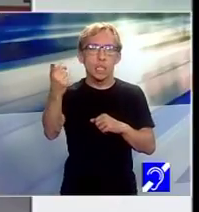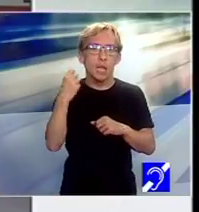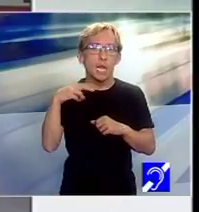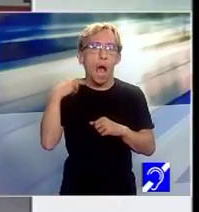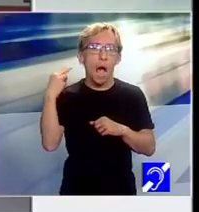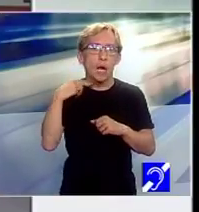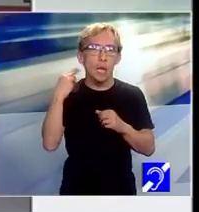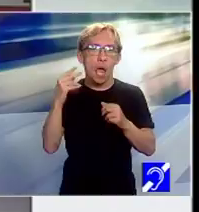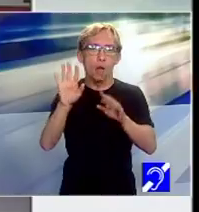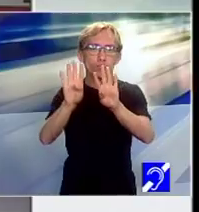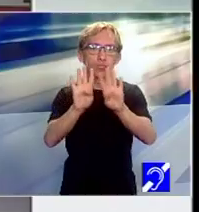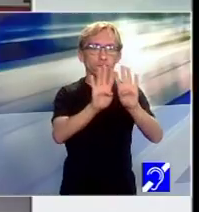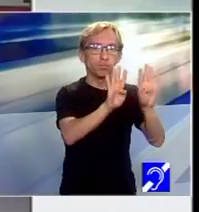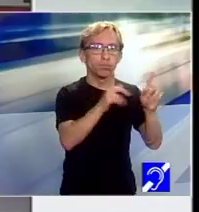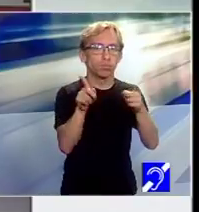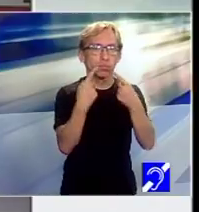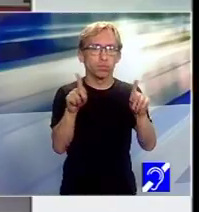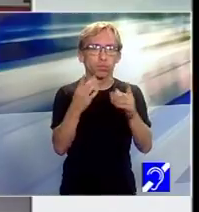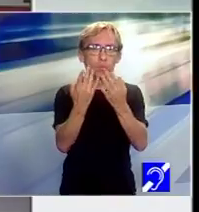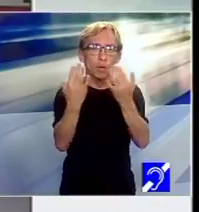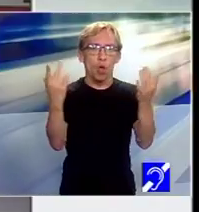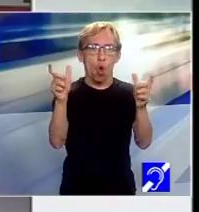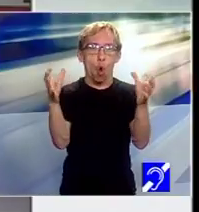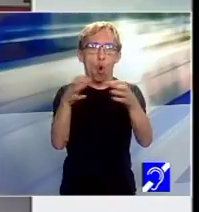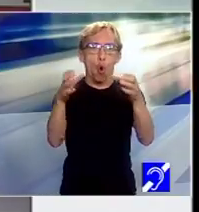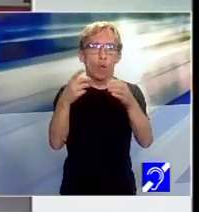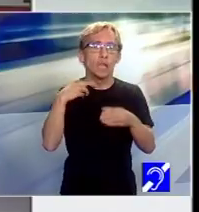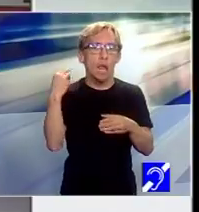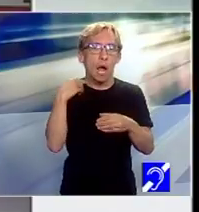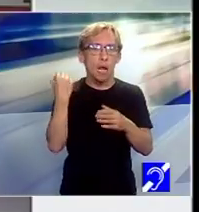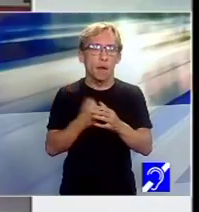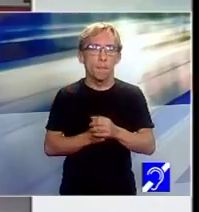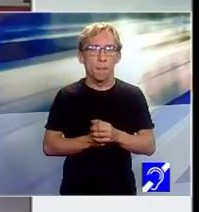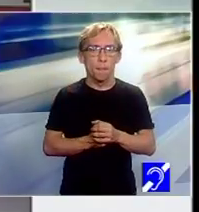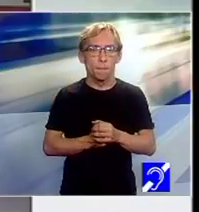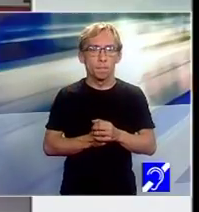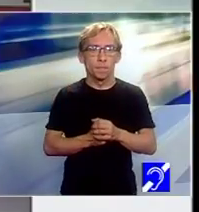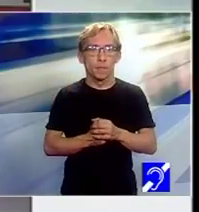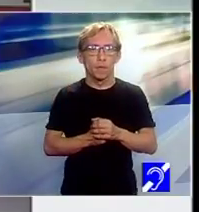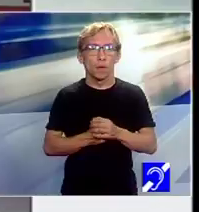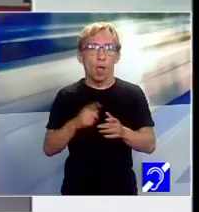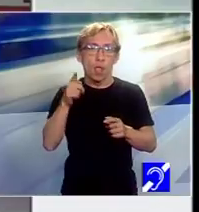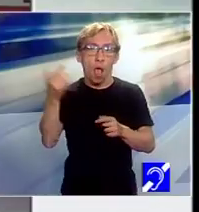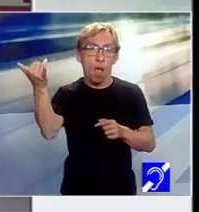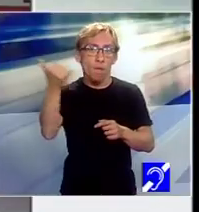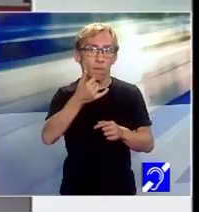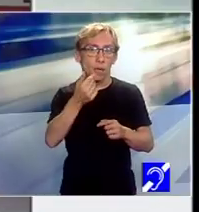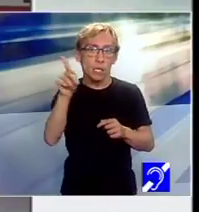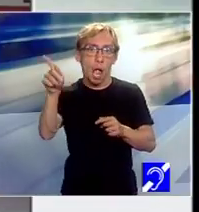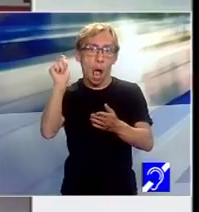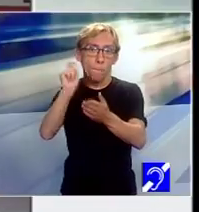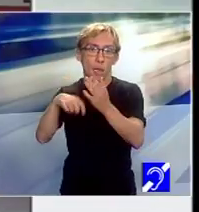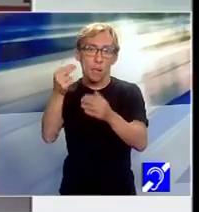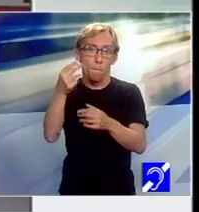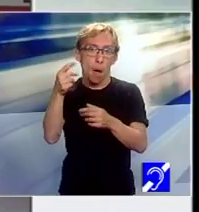o deosebită plăcere să fie alături de noi. Sunt prieteni de-ai mei de când am studiat acolo la Cardiff și vin pe banii lor,